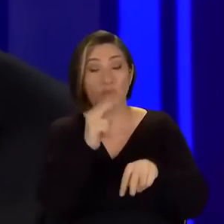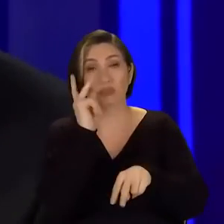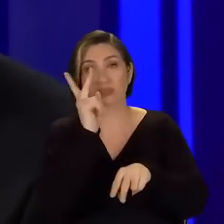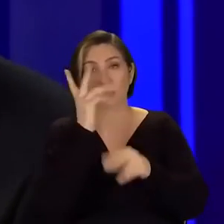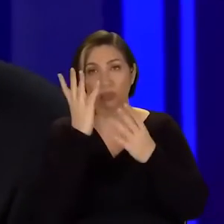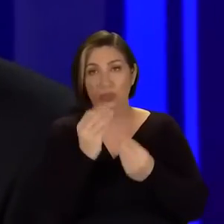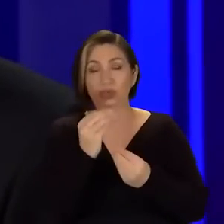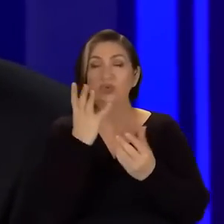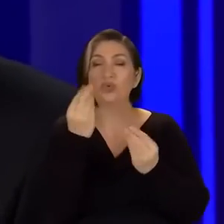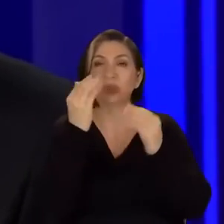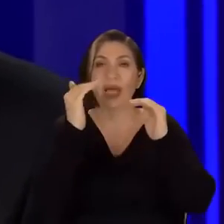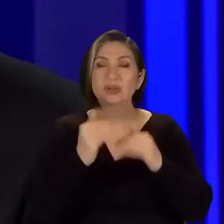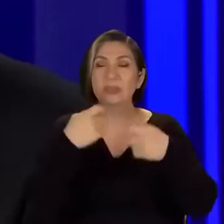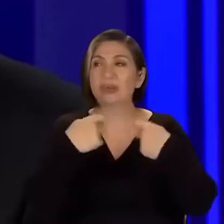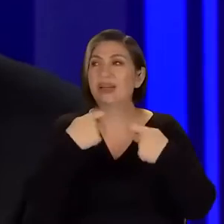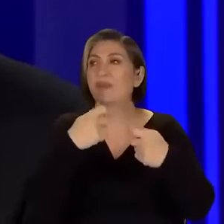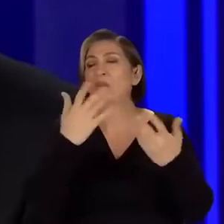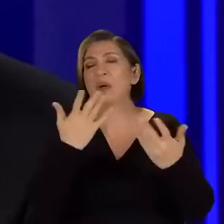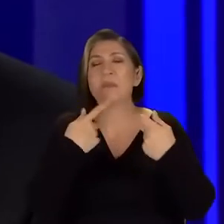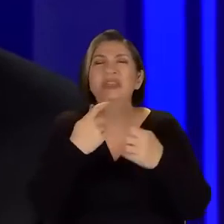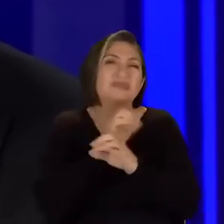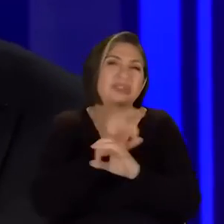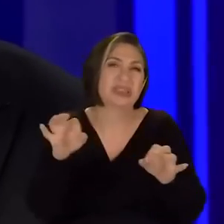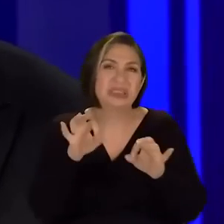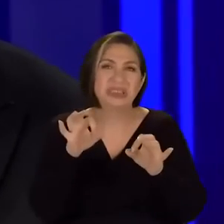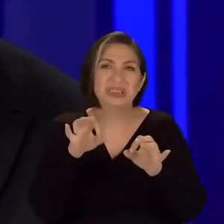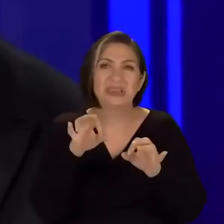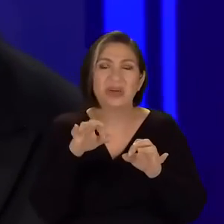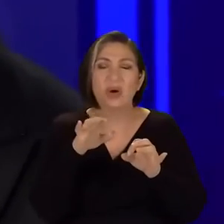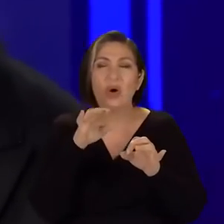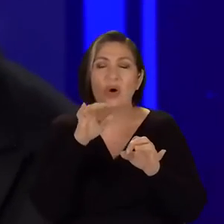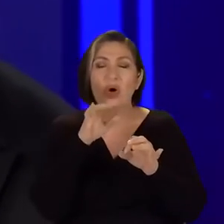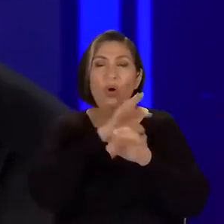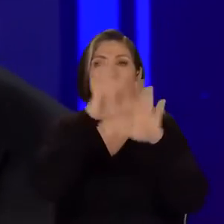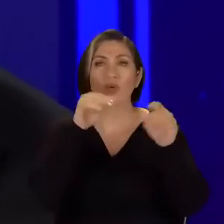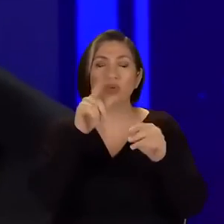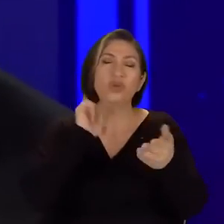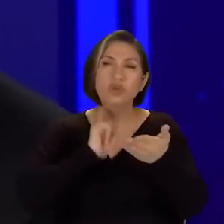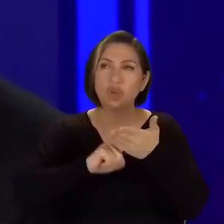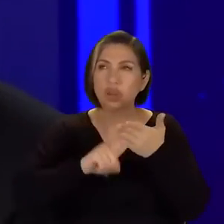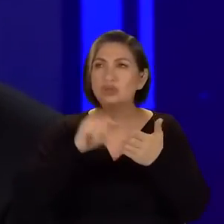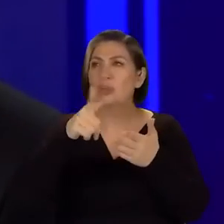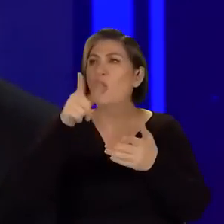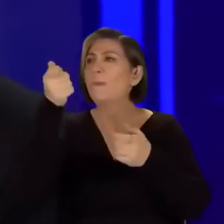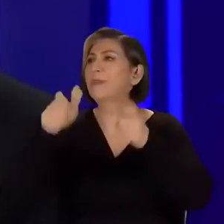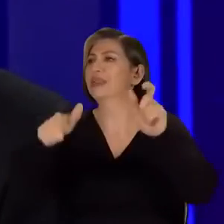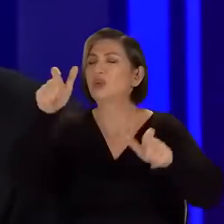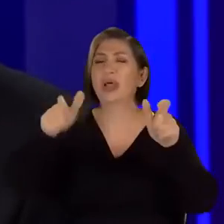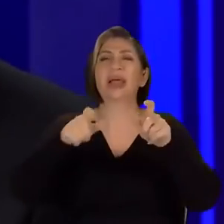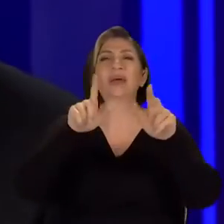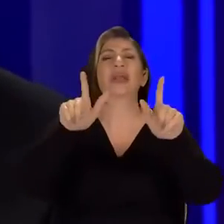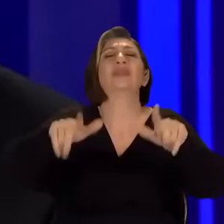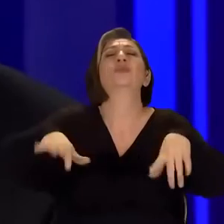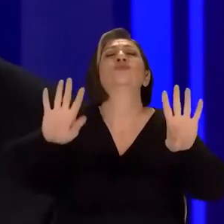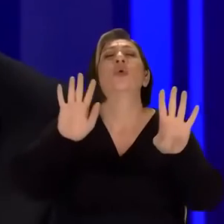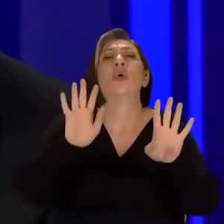olduğunu. Çok daha düşük bir masraf, belki masrafsız bir şekilde. O bütün o noter şubelerine, orada çalışan personele vesaire